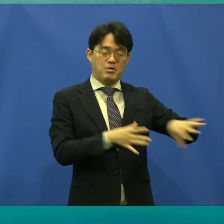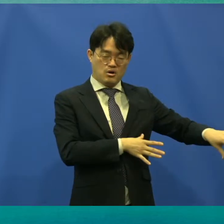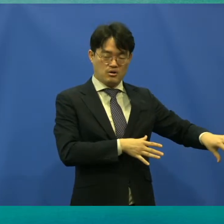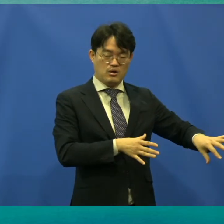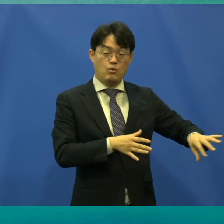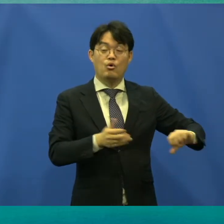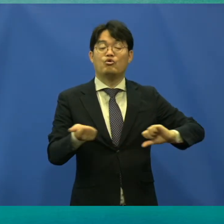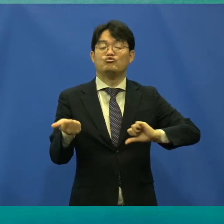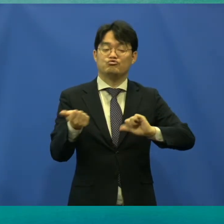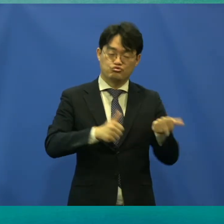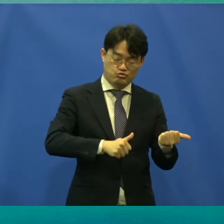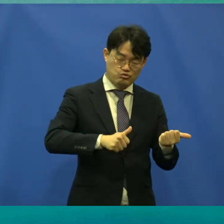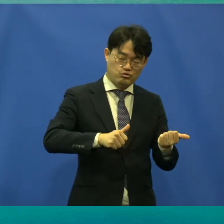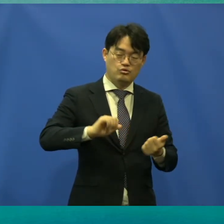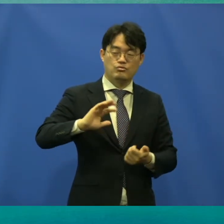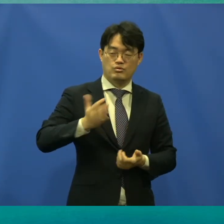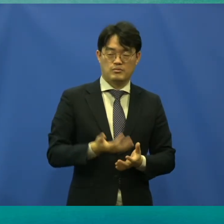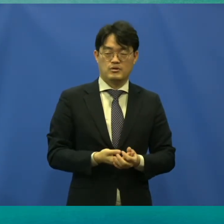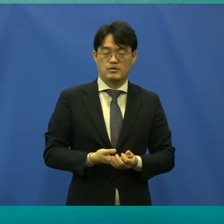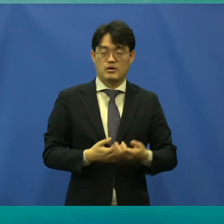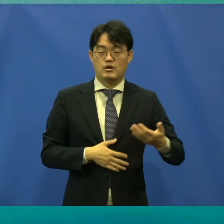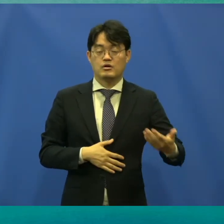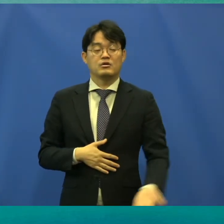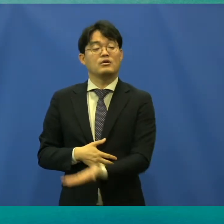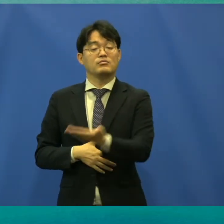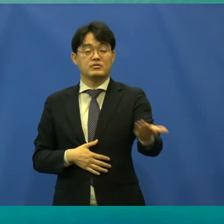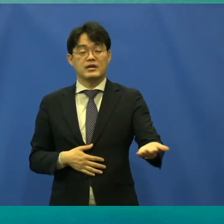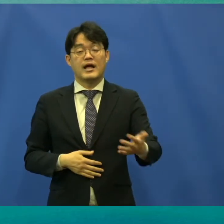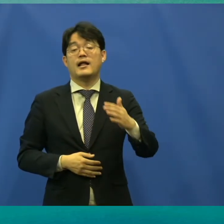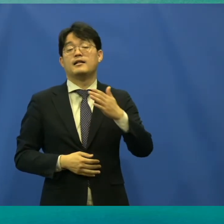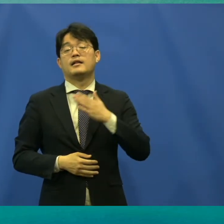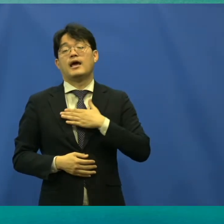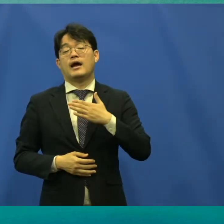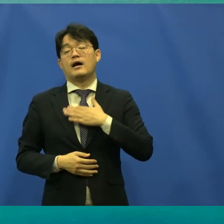내가 죽어야 새 일이 시작이 됩니다.